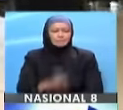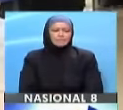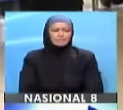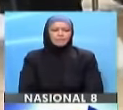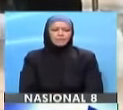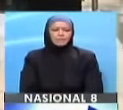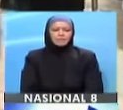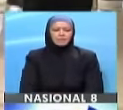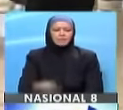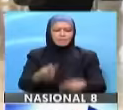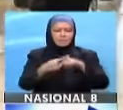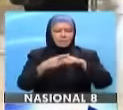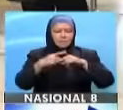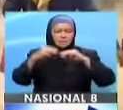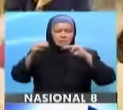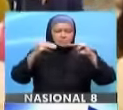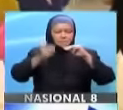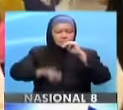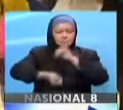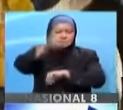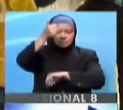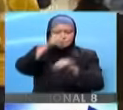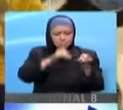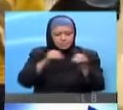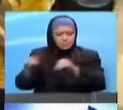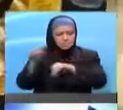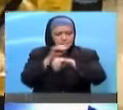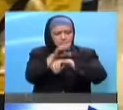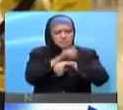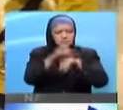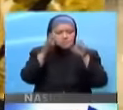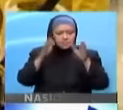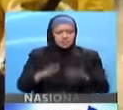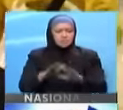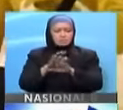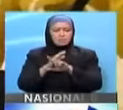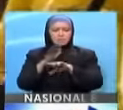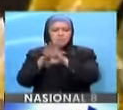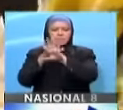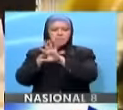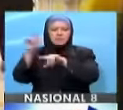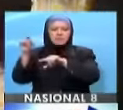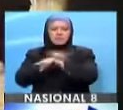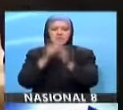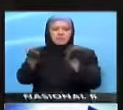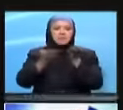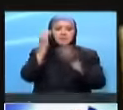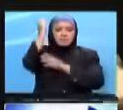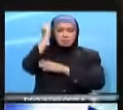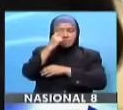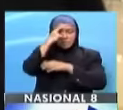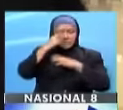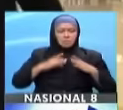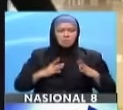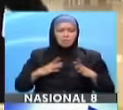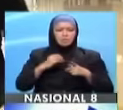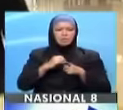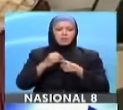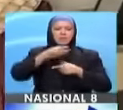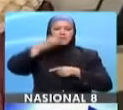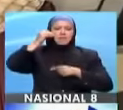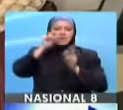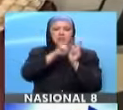Mengurus kanan operasi TBS Faizal Reza Rizwan menasihatkan orang ramai yang menggunakan perkhidmatan bas untuk bercuti atau balik kampung halaman